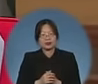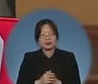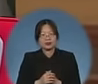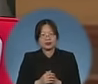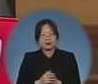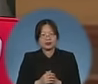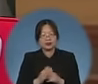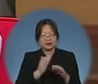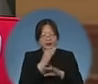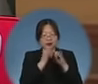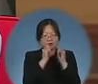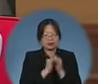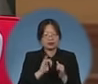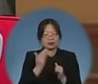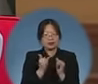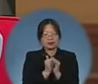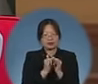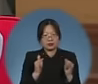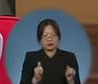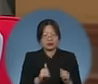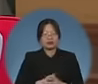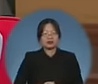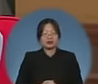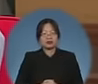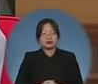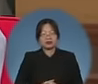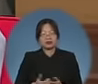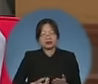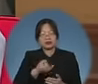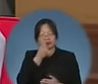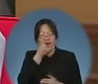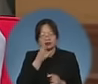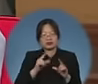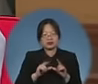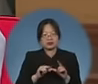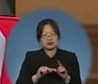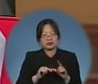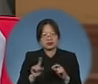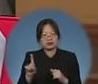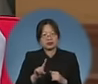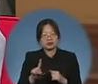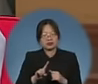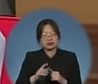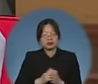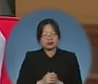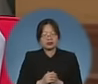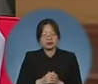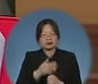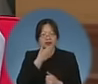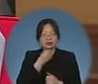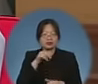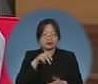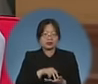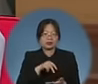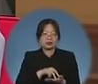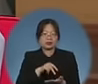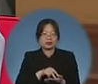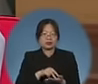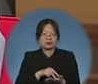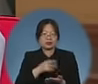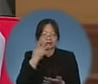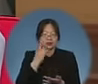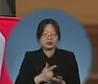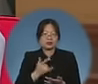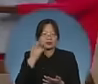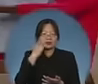뭐랄까요? 초사회화된 인간이 갖고 있는 일종의 뭐랄까요? 어떤 행복 차원에서의 알겠습니다. 어떤